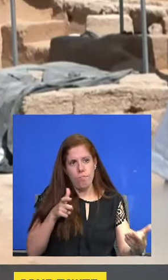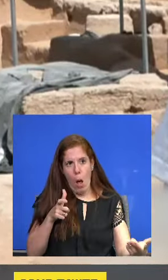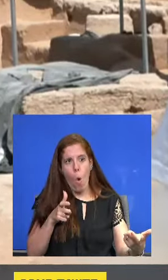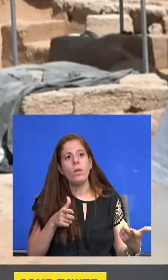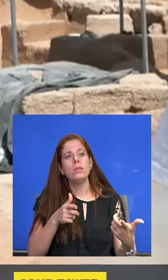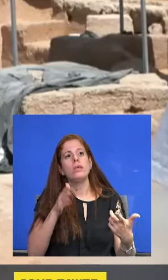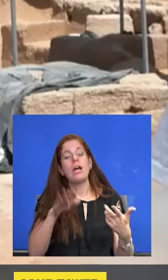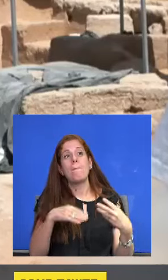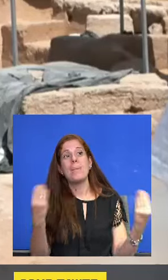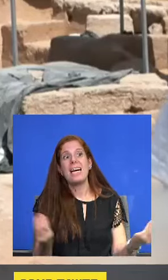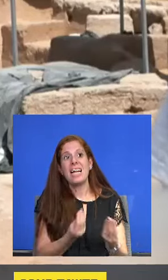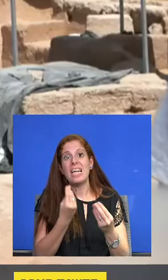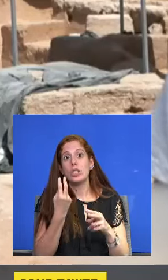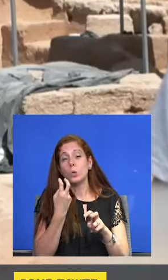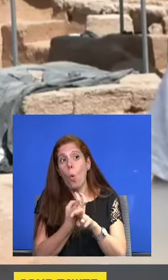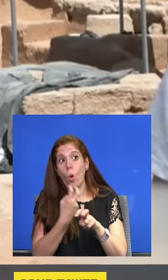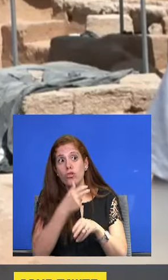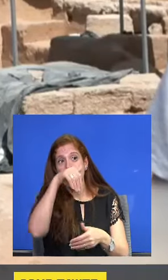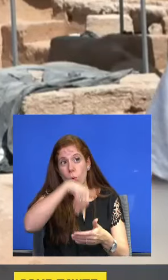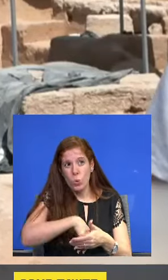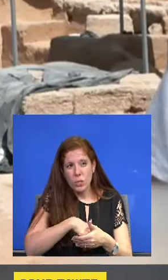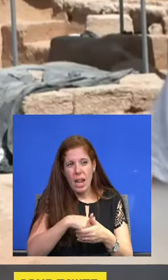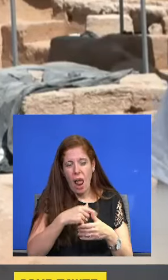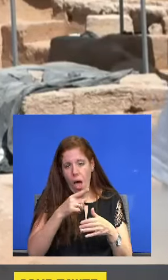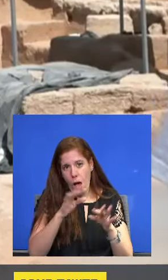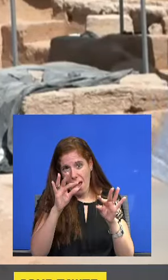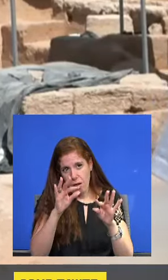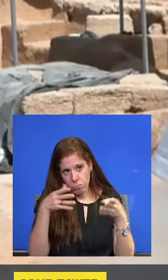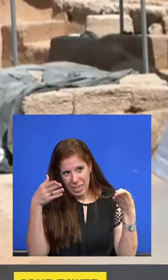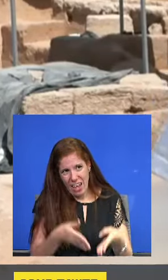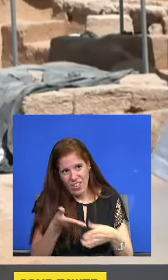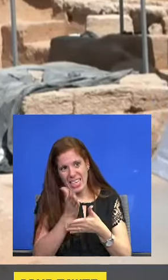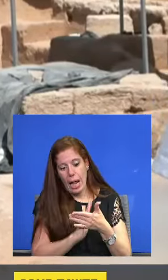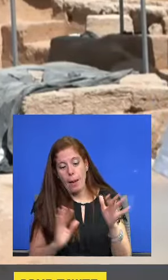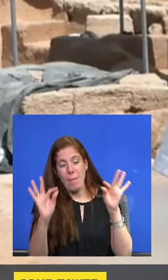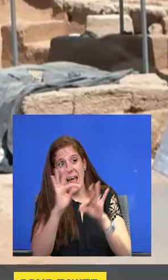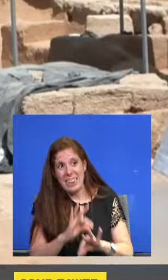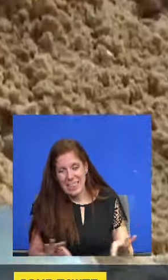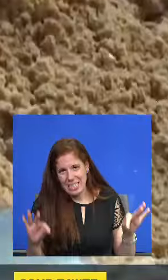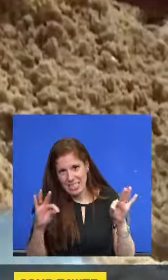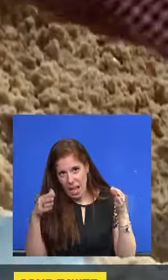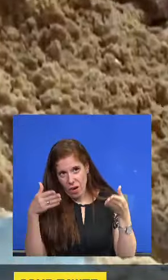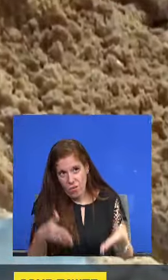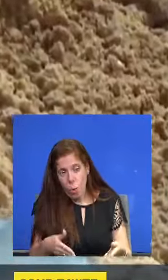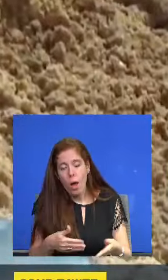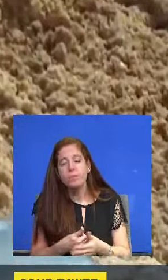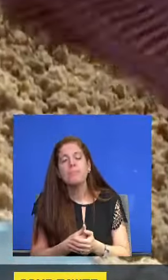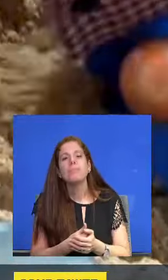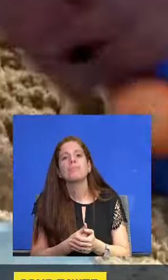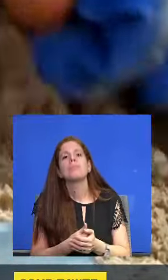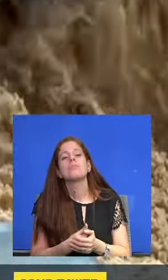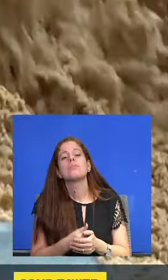لقينا بعض الزجاج اللي هو في الطقوس الجنائزيه يعني وضعوها معهم بالقبر.